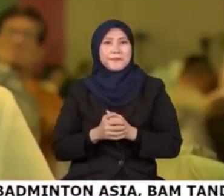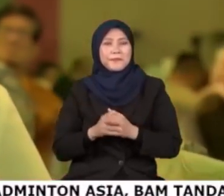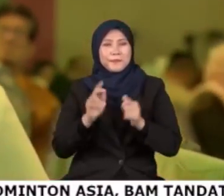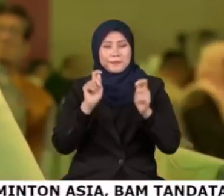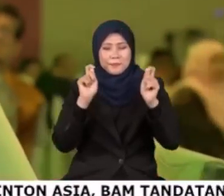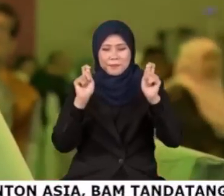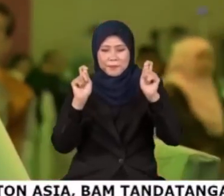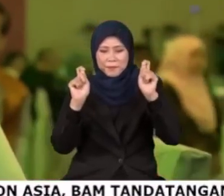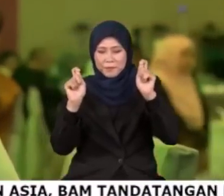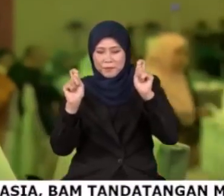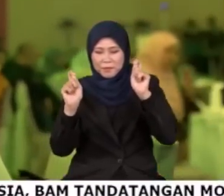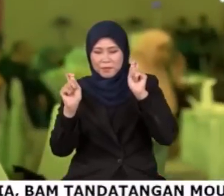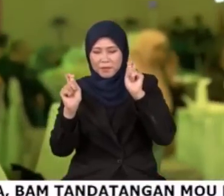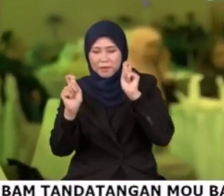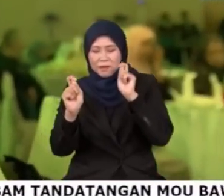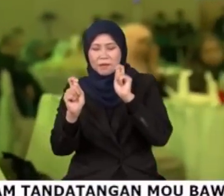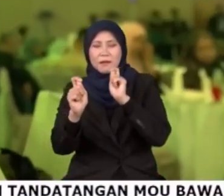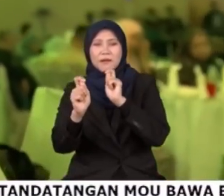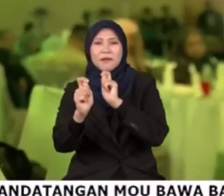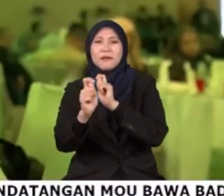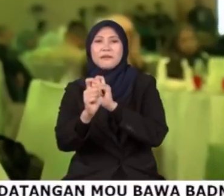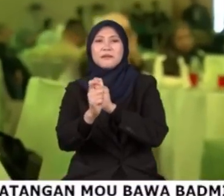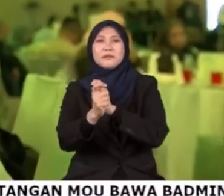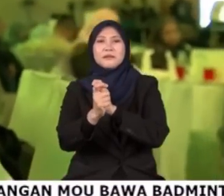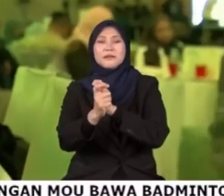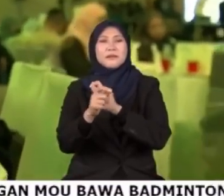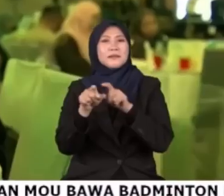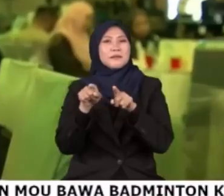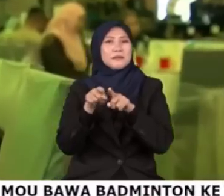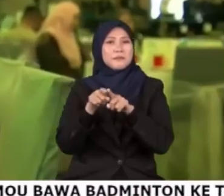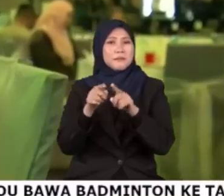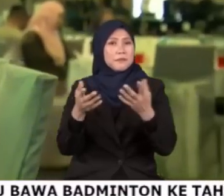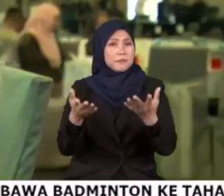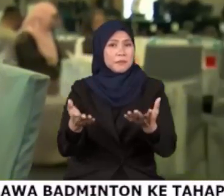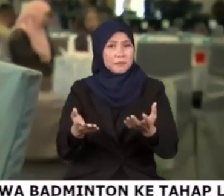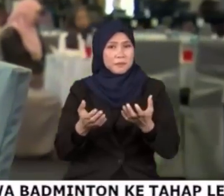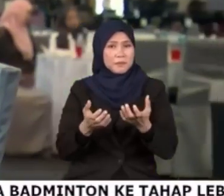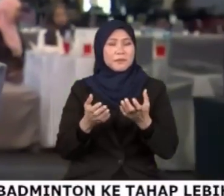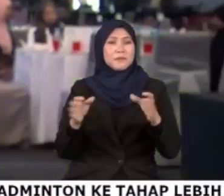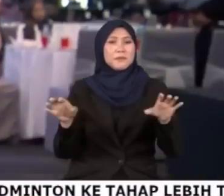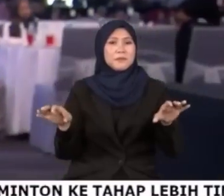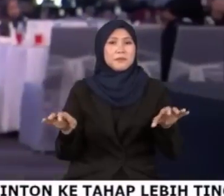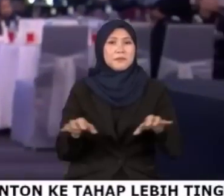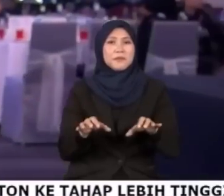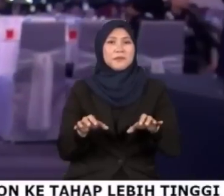perubahan dan seperti mana yang dilakukan oleh